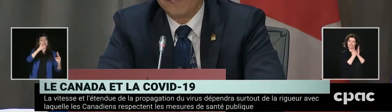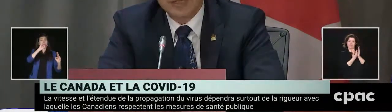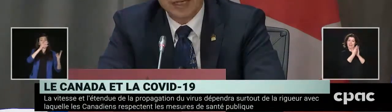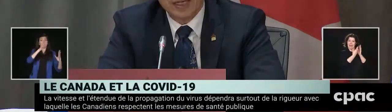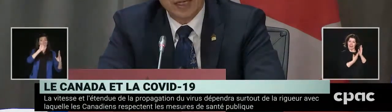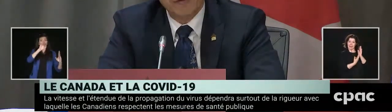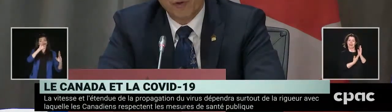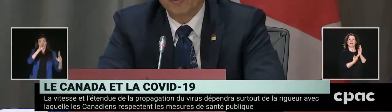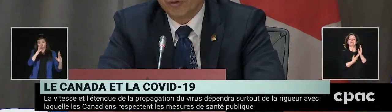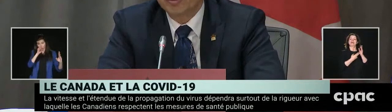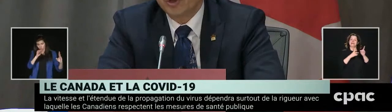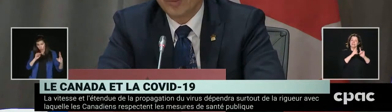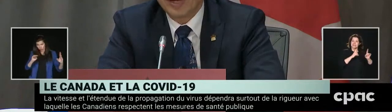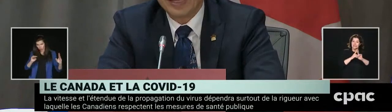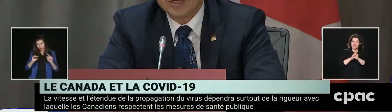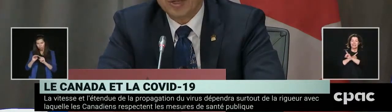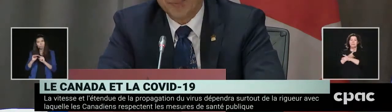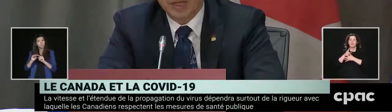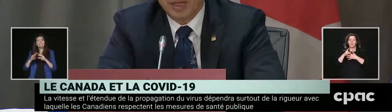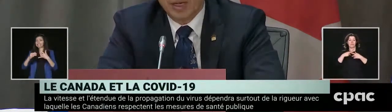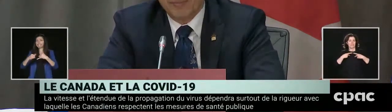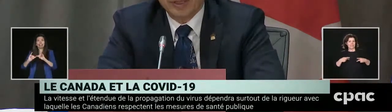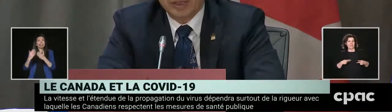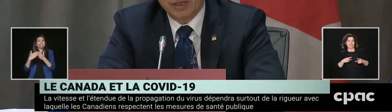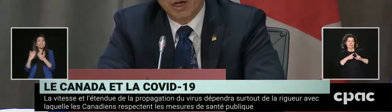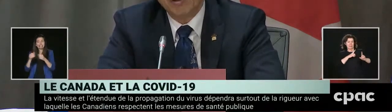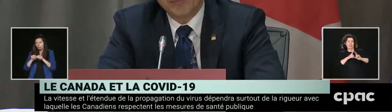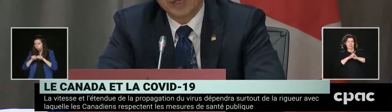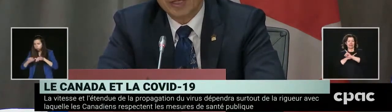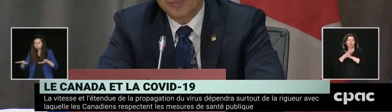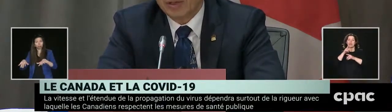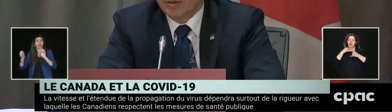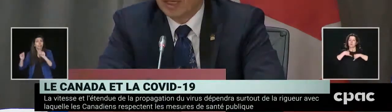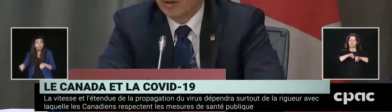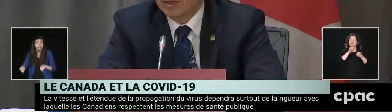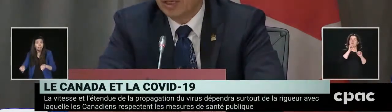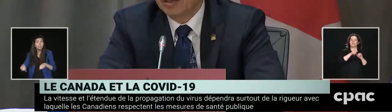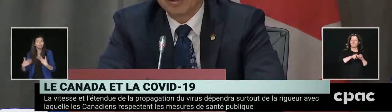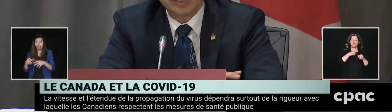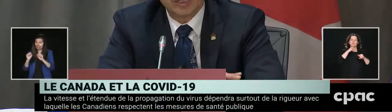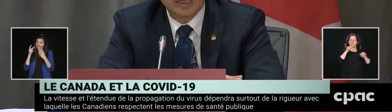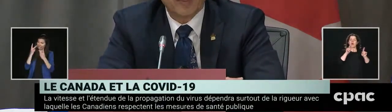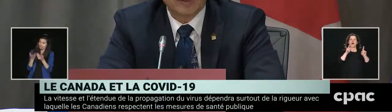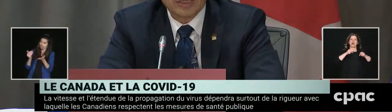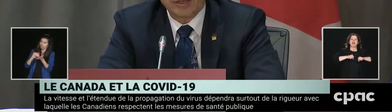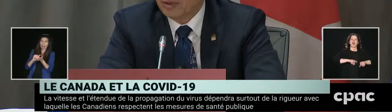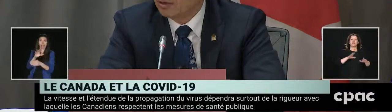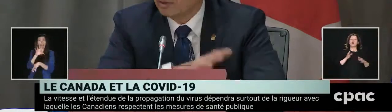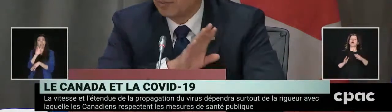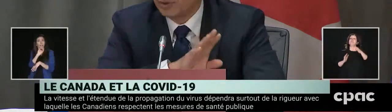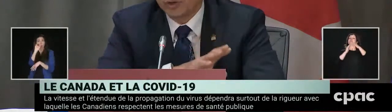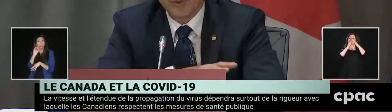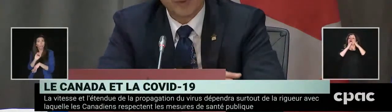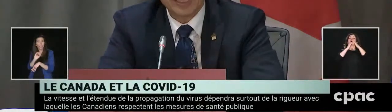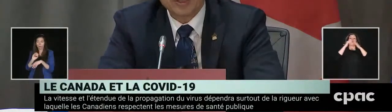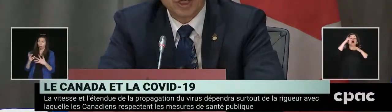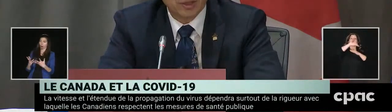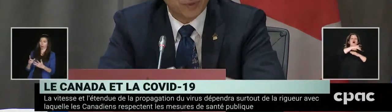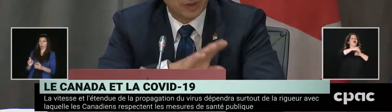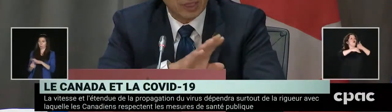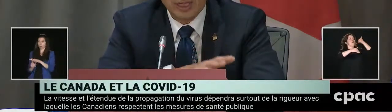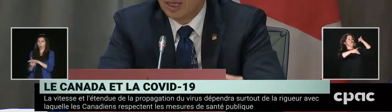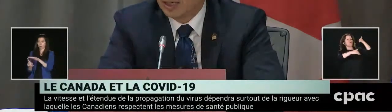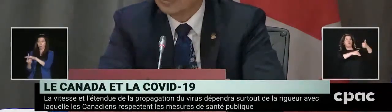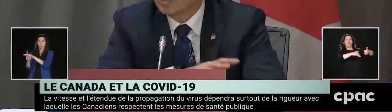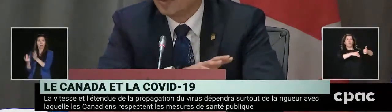distanciation physique. Il faut continuer, pas lâcher, pas dire que, après le pic, OK, on est sur la pente descendante, tout le monde peut